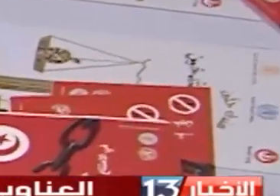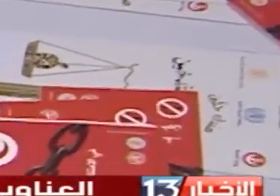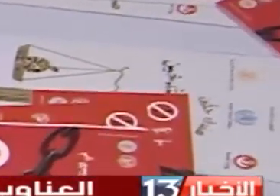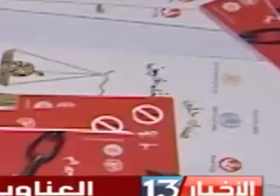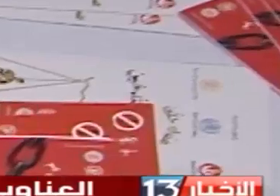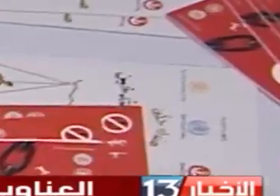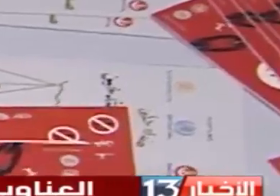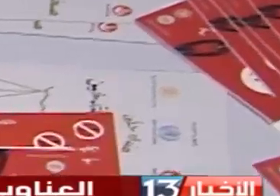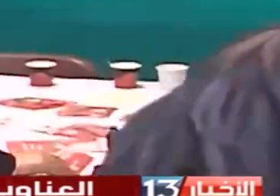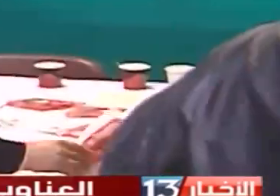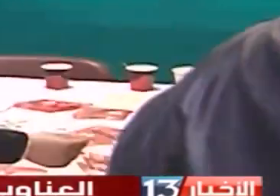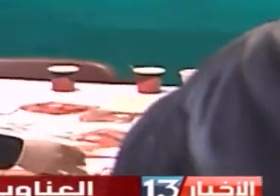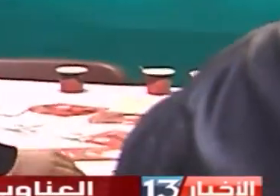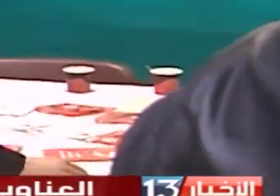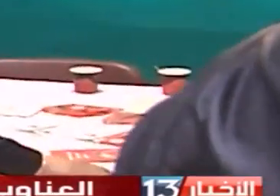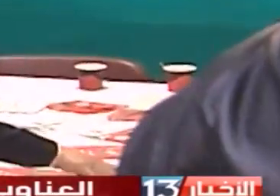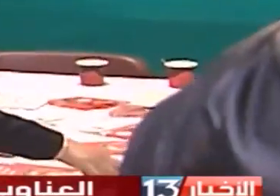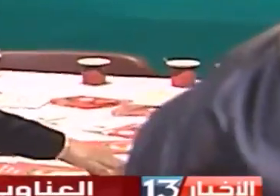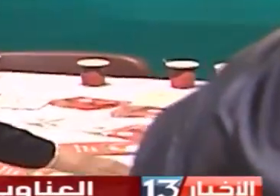أمراض خطيرة.